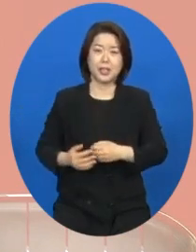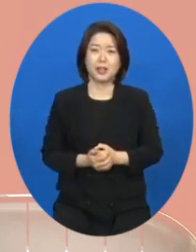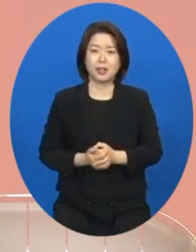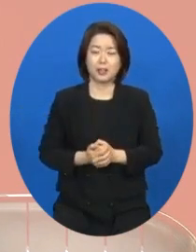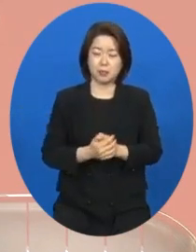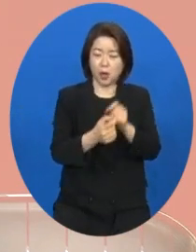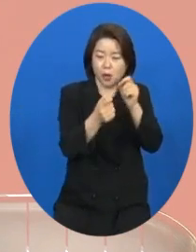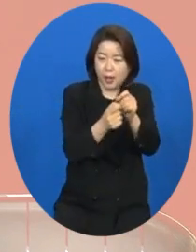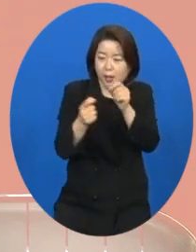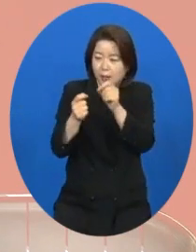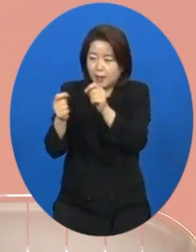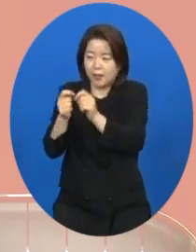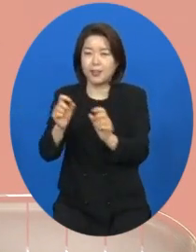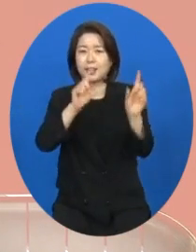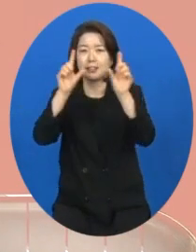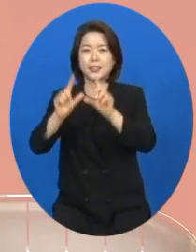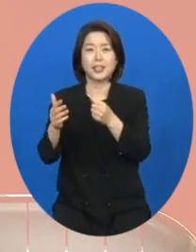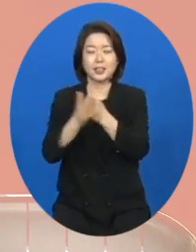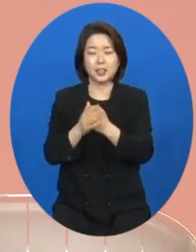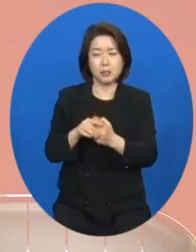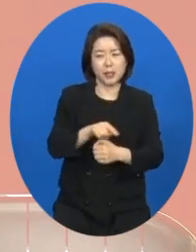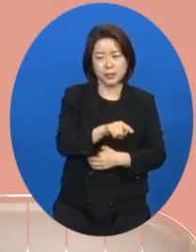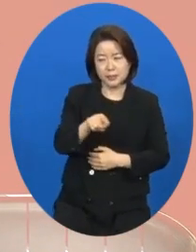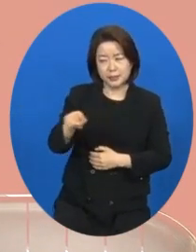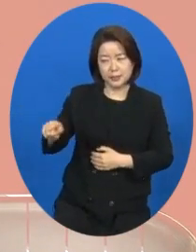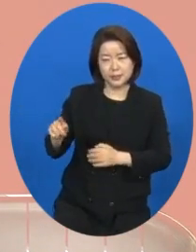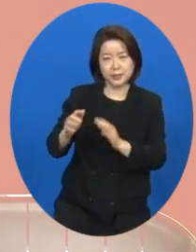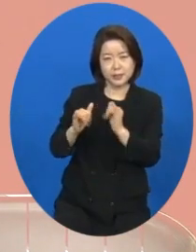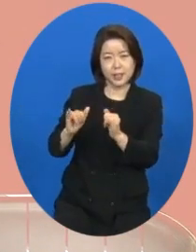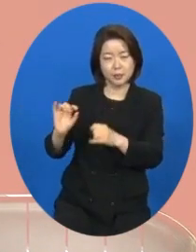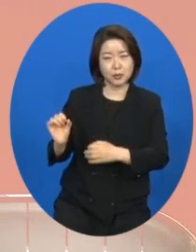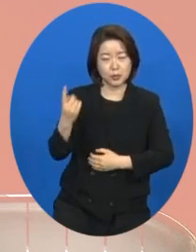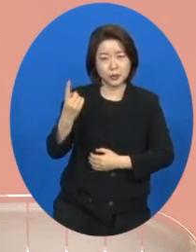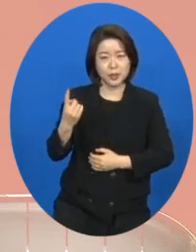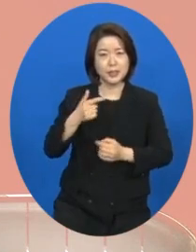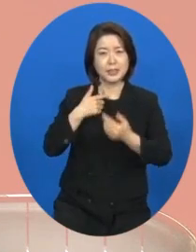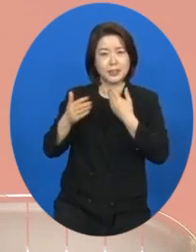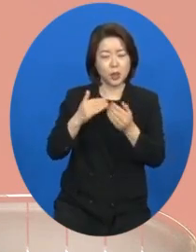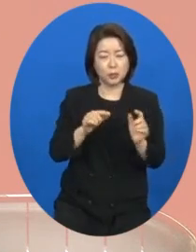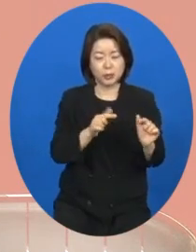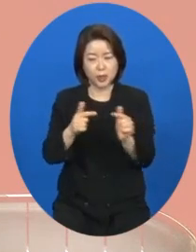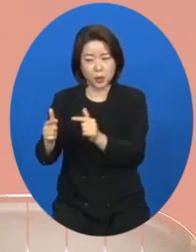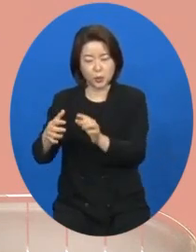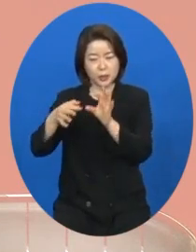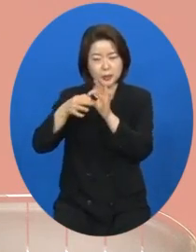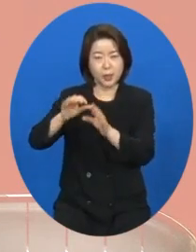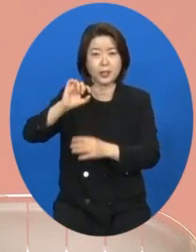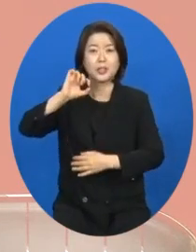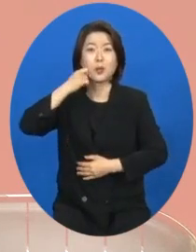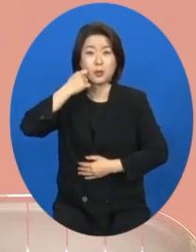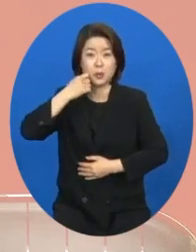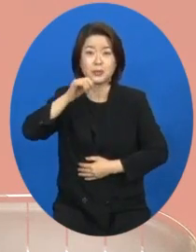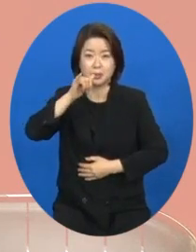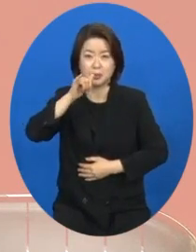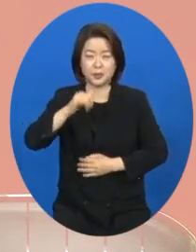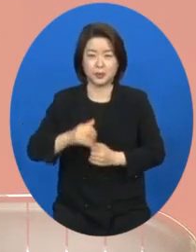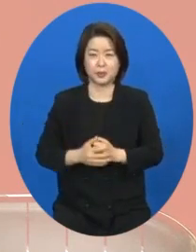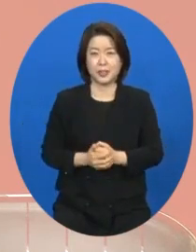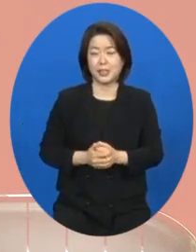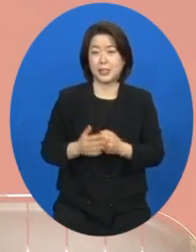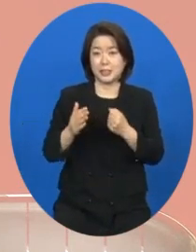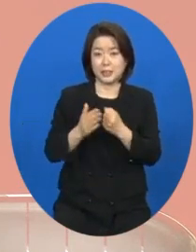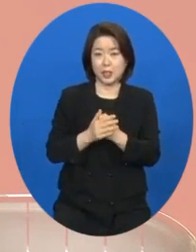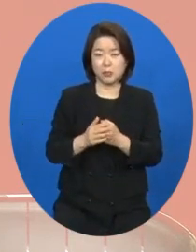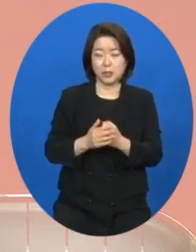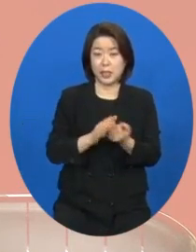아주 가깝게 지내기 때문에 그 사람들로 인해서 겪게 되는 여러 가지 관계의 어려움. 그래서